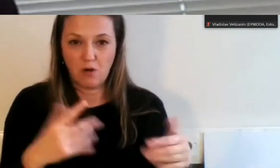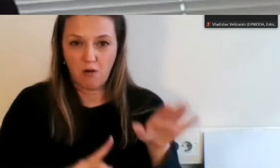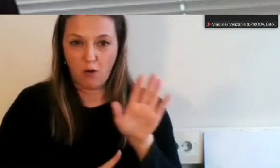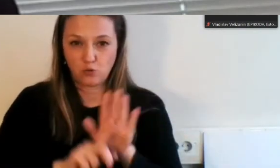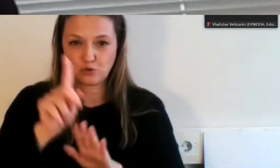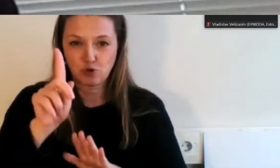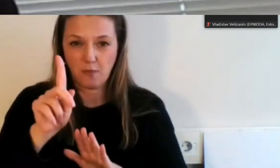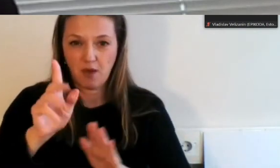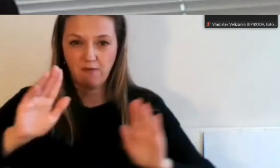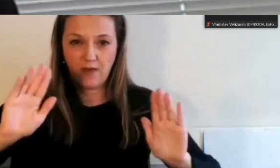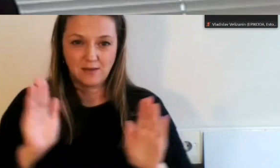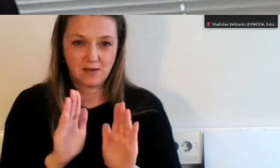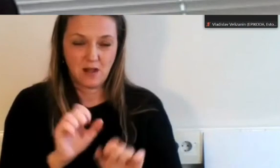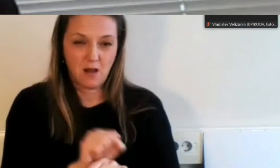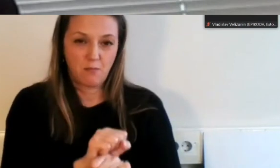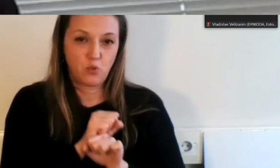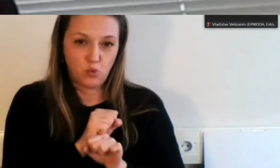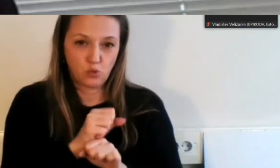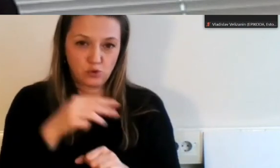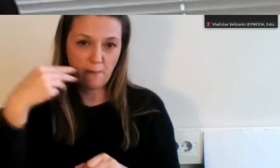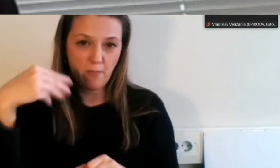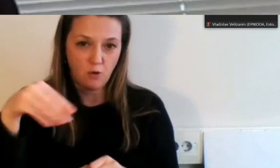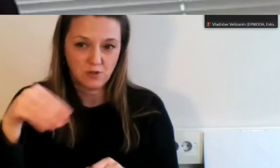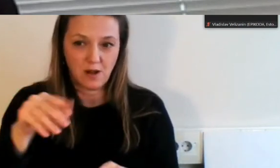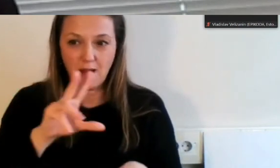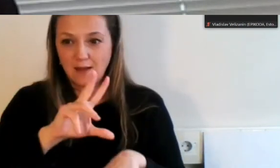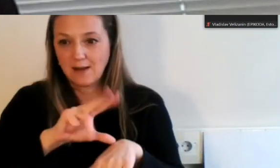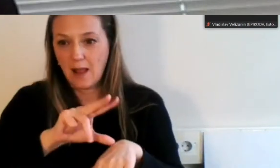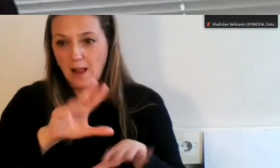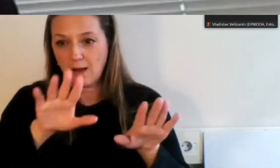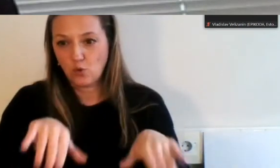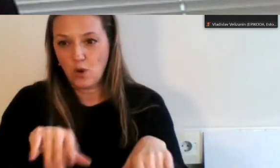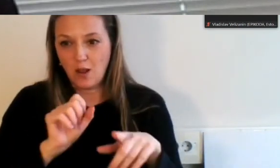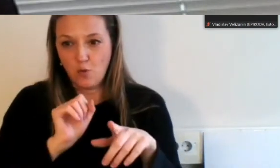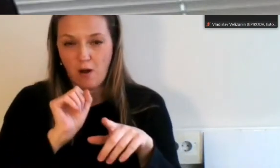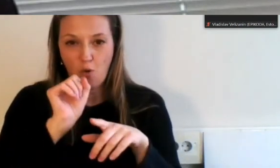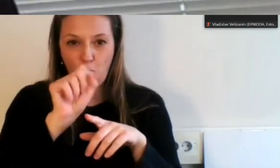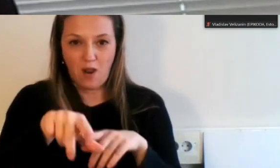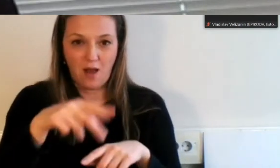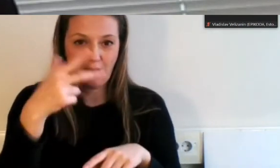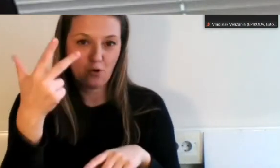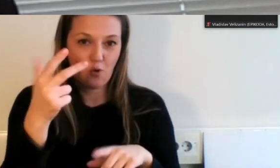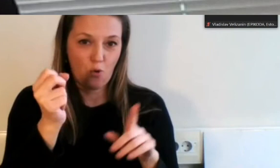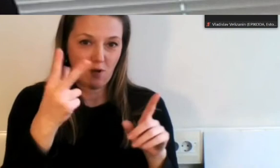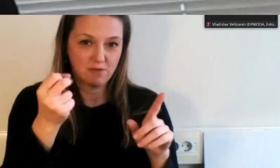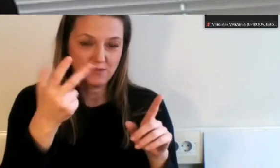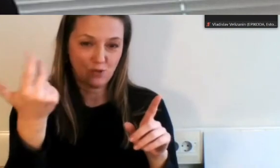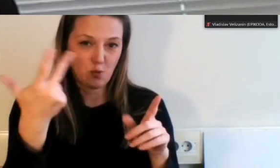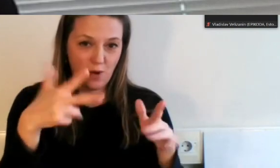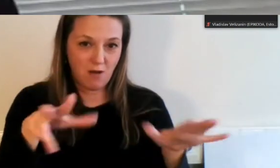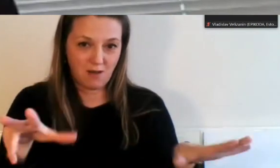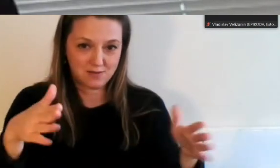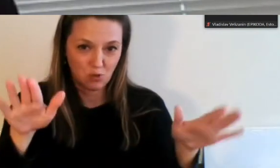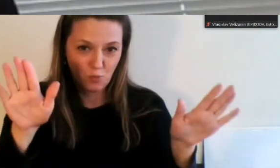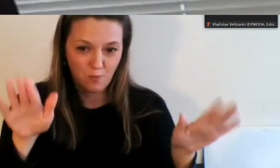üks reis, teine reis. Ja kui on 5 või rohkem, siis tohib teha ka juba samasse jäsemesse, peab 2 sõrme vahe olema